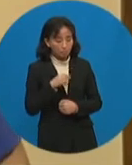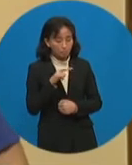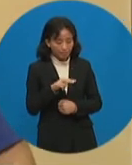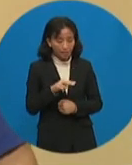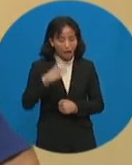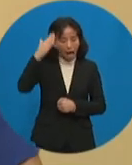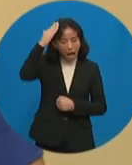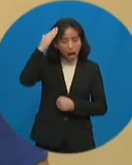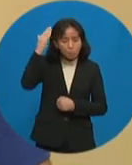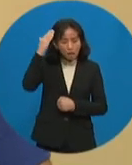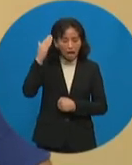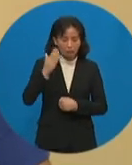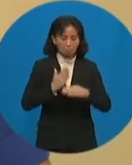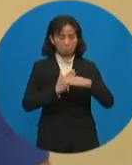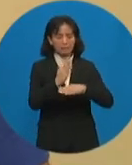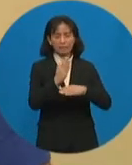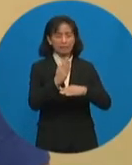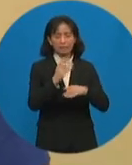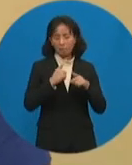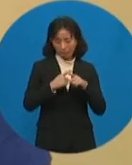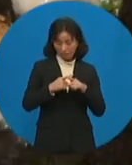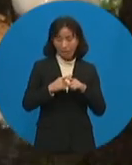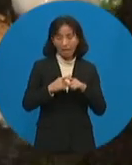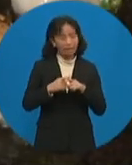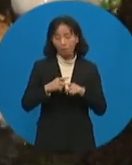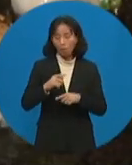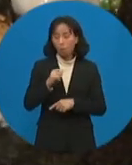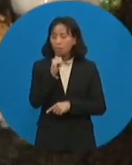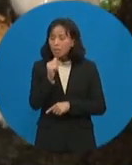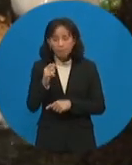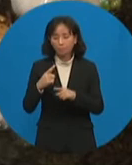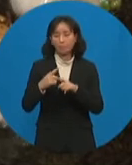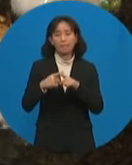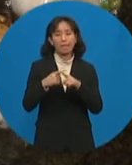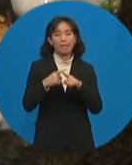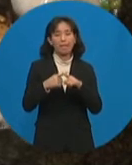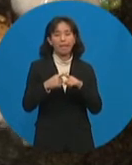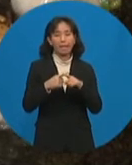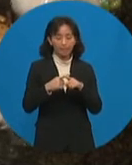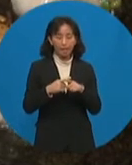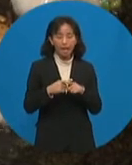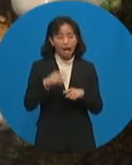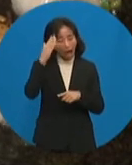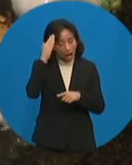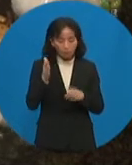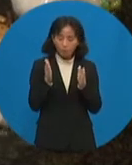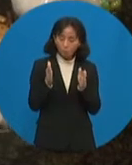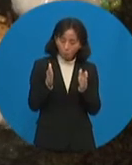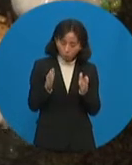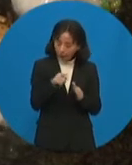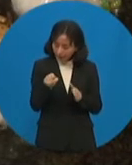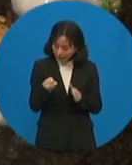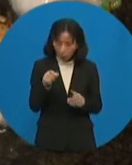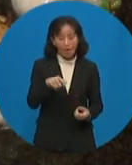も、まあ、多くてもダメなんで、はい、少なくてもダメなんで、はい、そのちょうどいいやつを選んで、 は